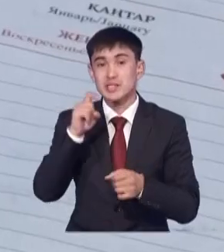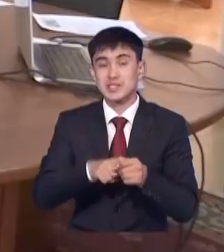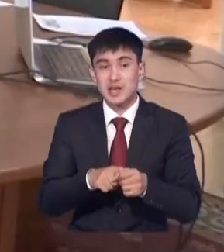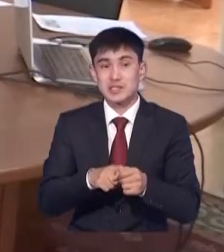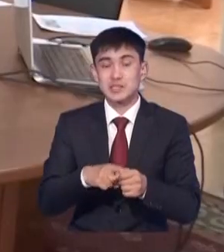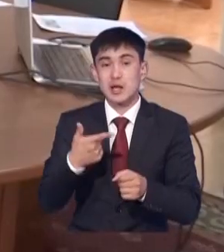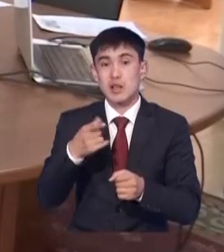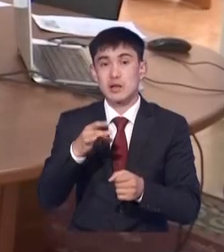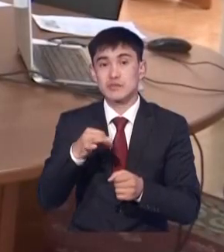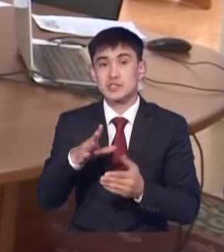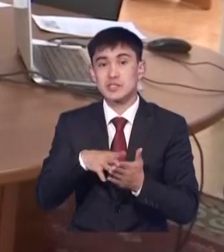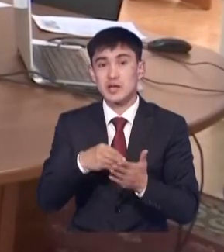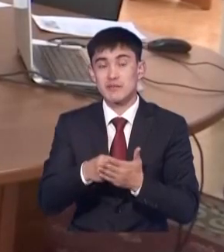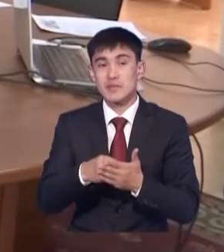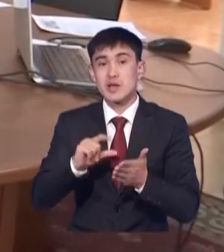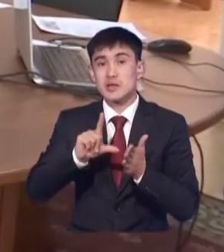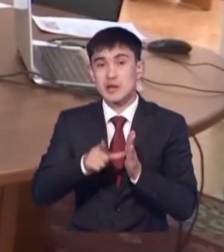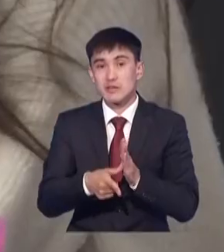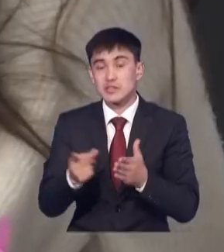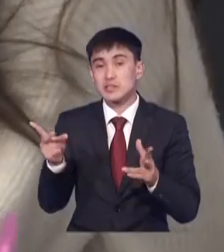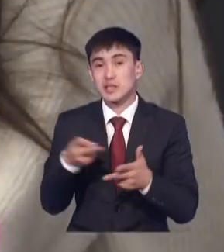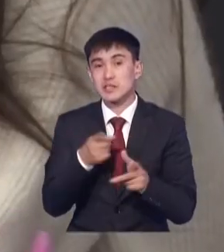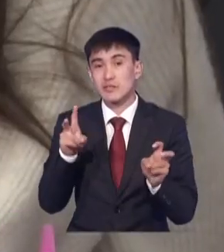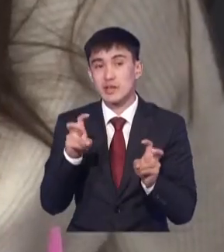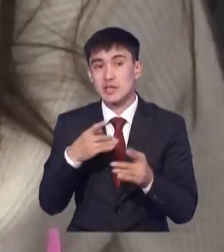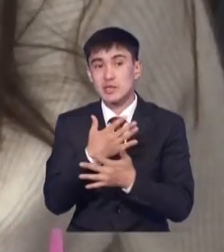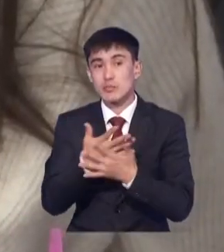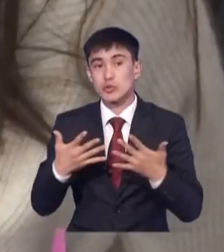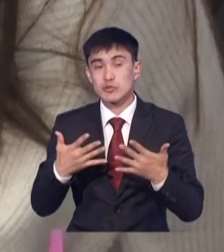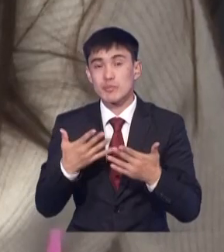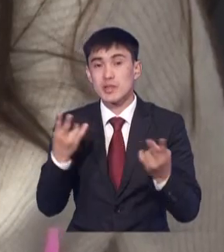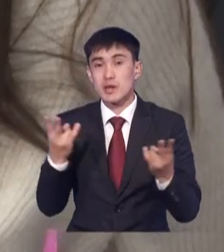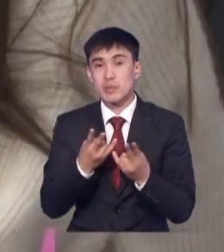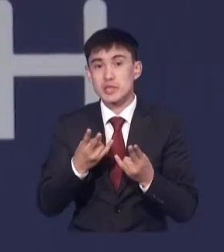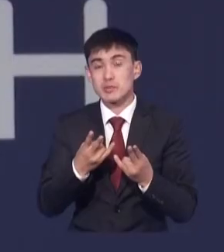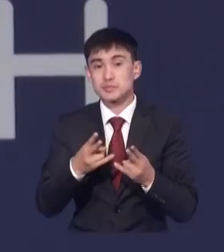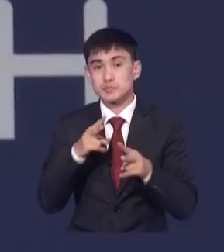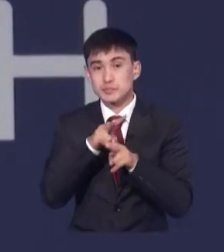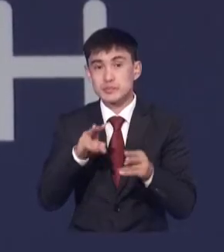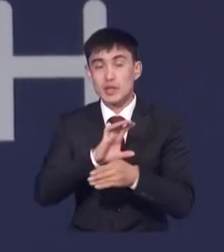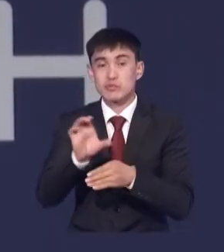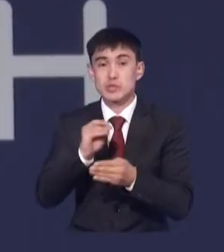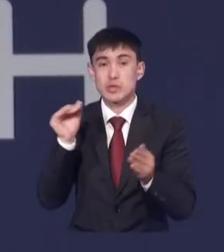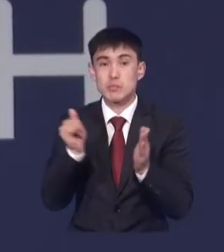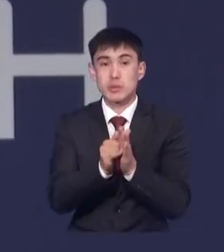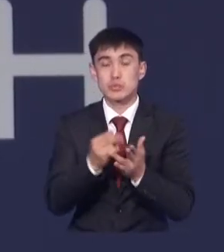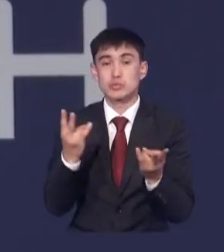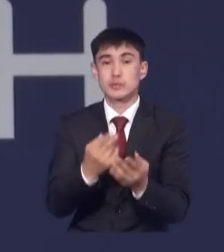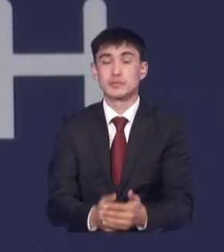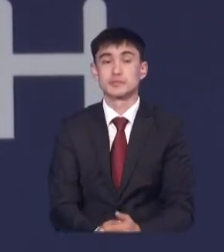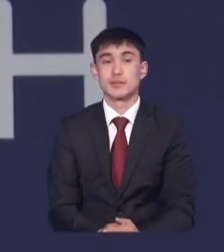регистрации голографических знаков, географических названий и прочего, что необходимо отображать на выпускаемой продукции.